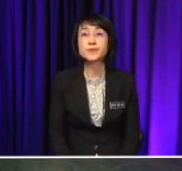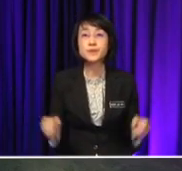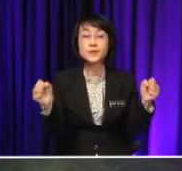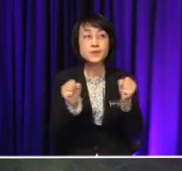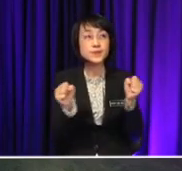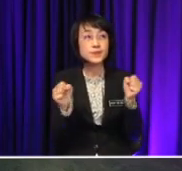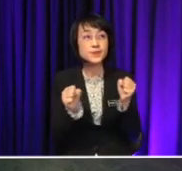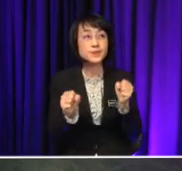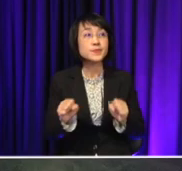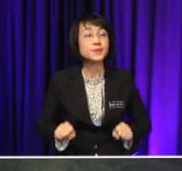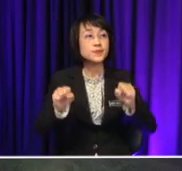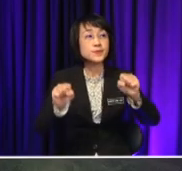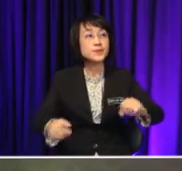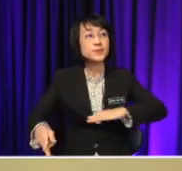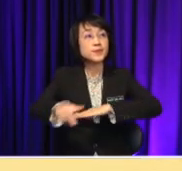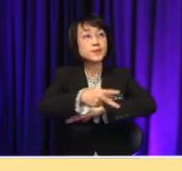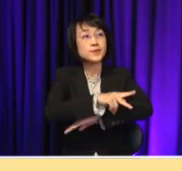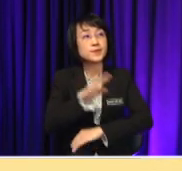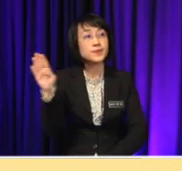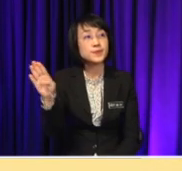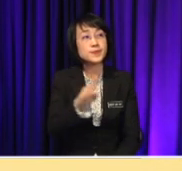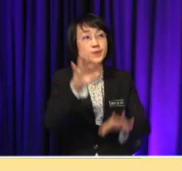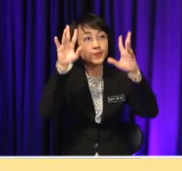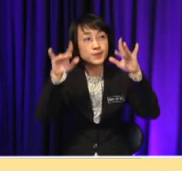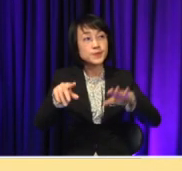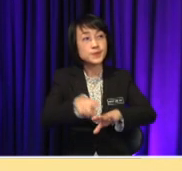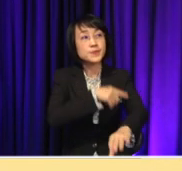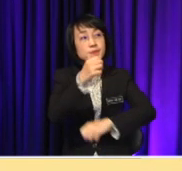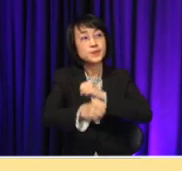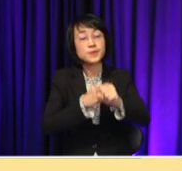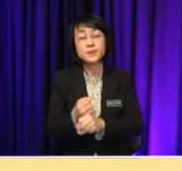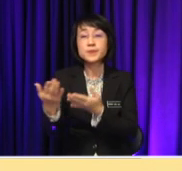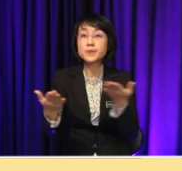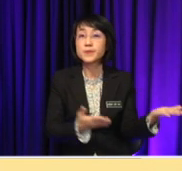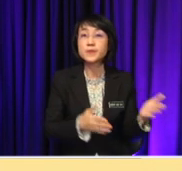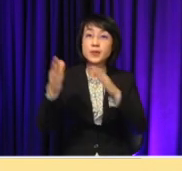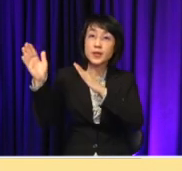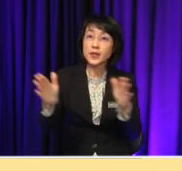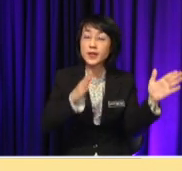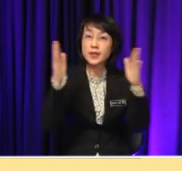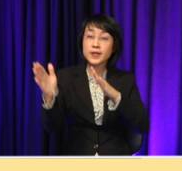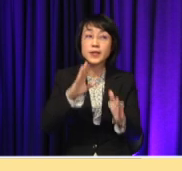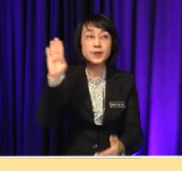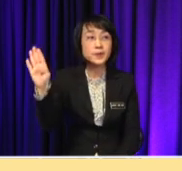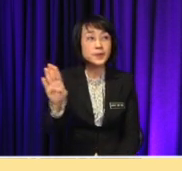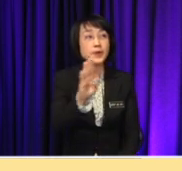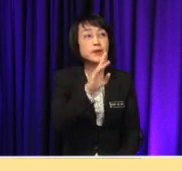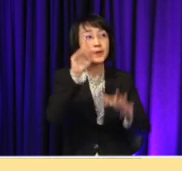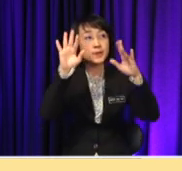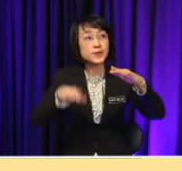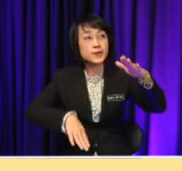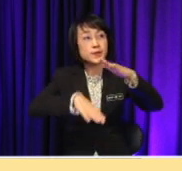hujan turun sepanjang tahun di bawah oleh angin barat tank Oke hujan maksimum turun pada musim